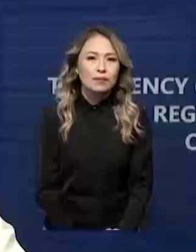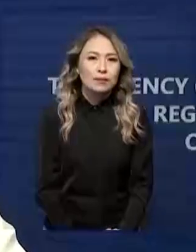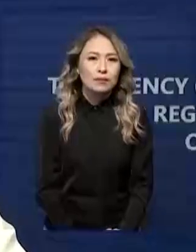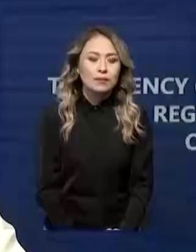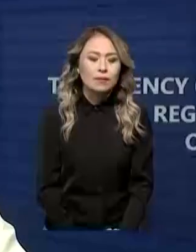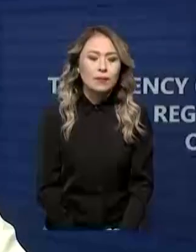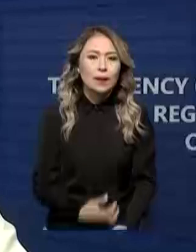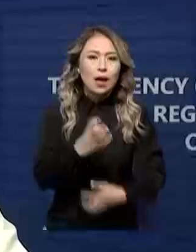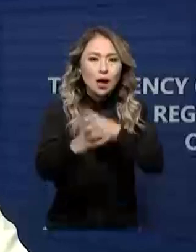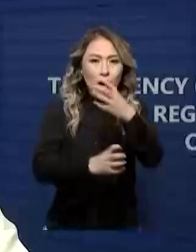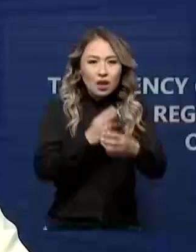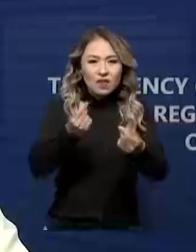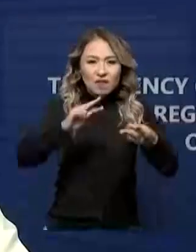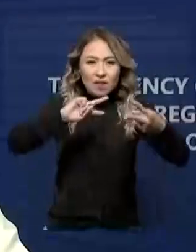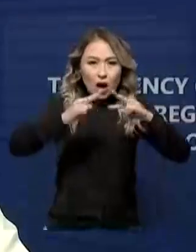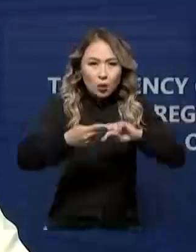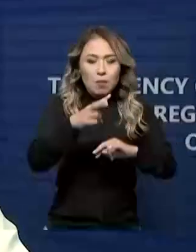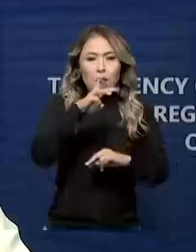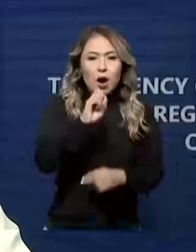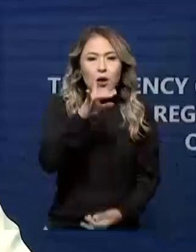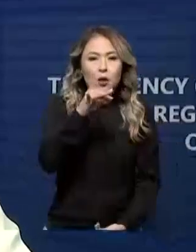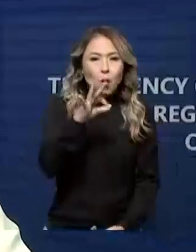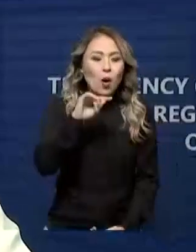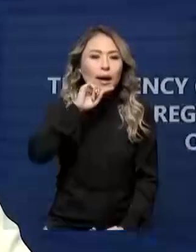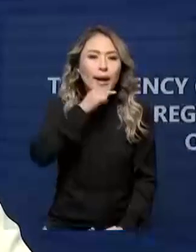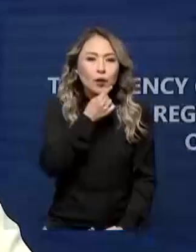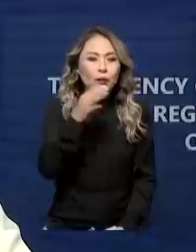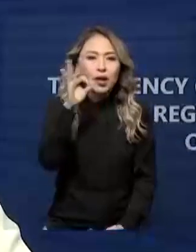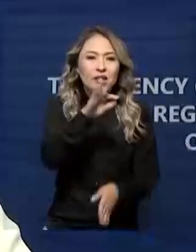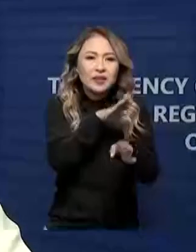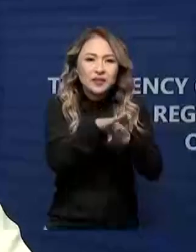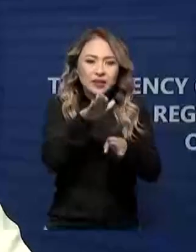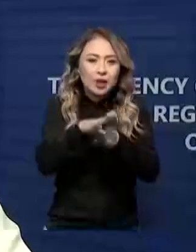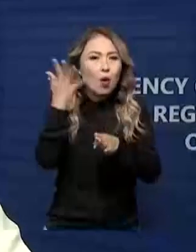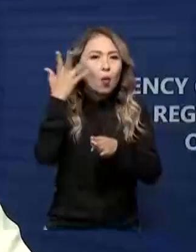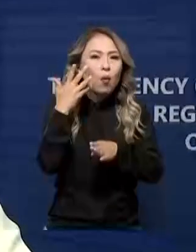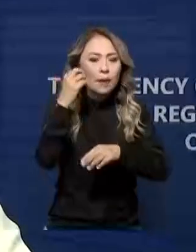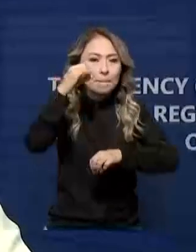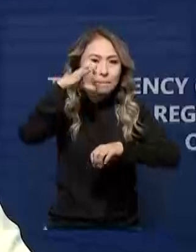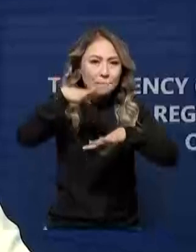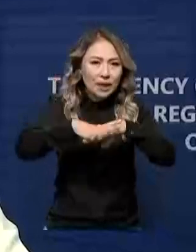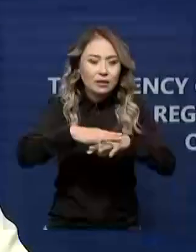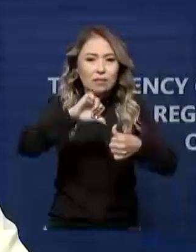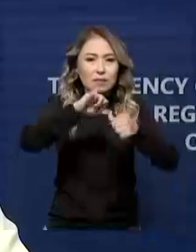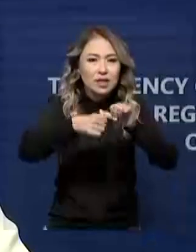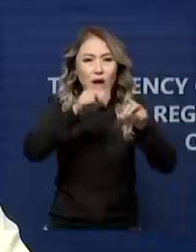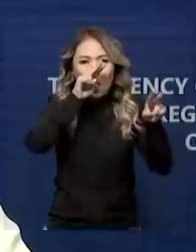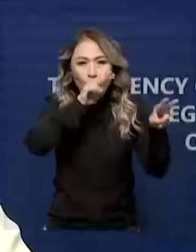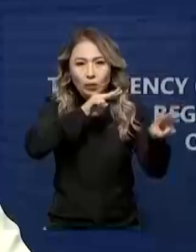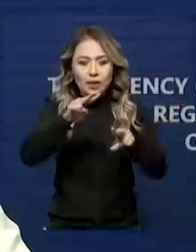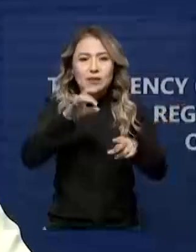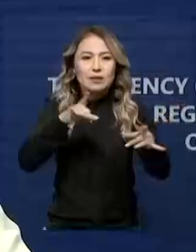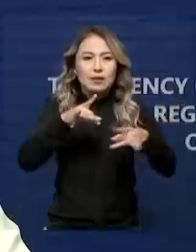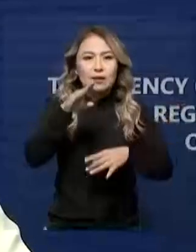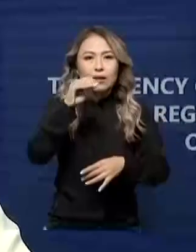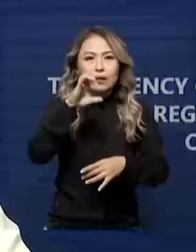стресс-тестирование. Халықаралық валюта қоры макроэкономикалық сценарийлерді іске асыру кезінде банктердің орнықтылығын бағалау үшін